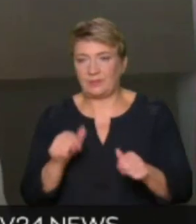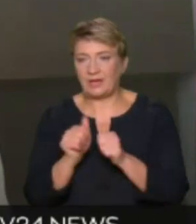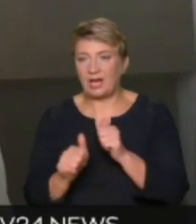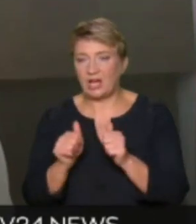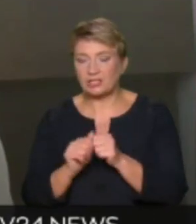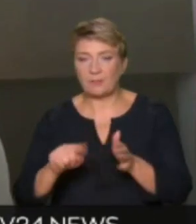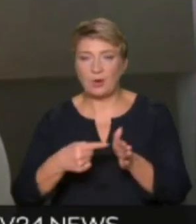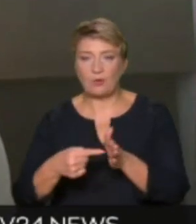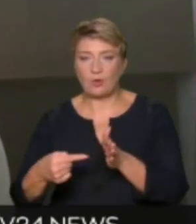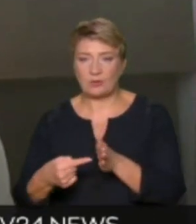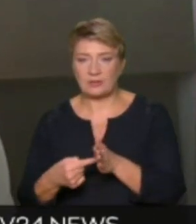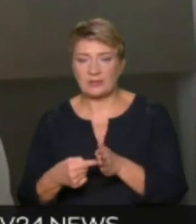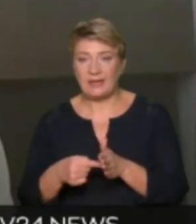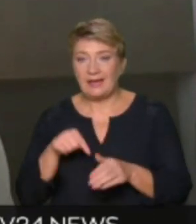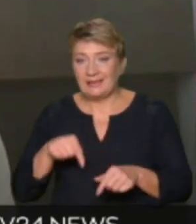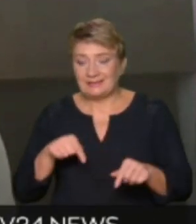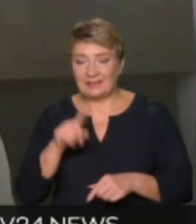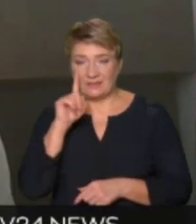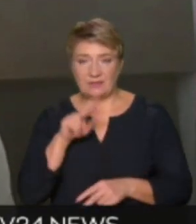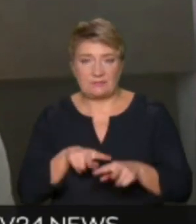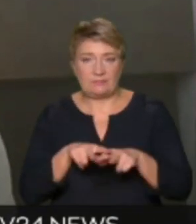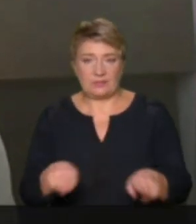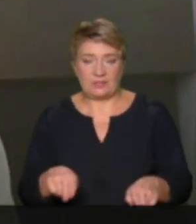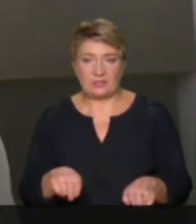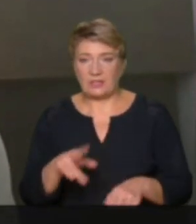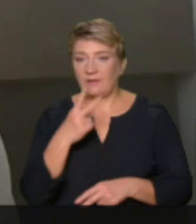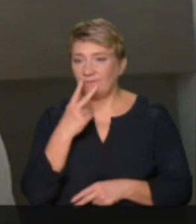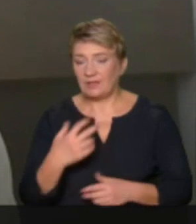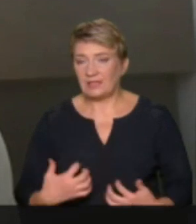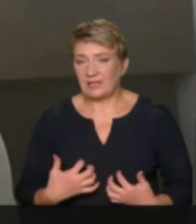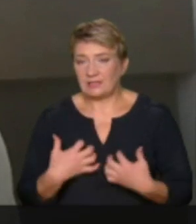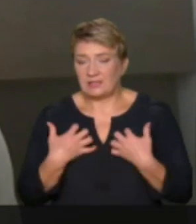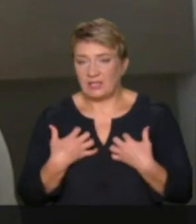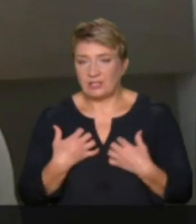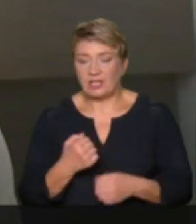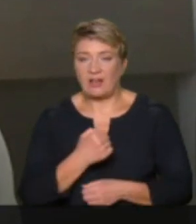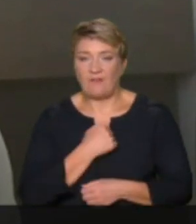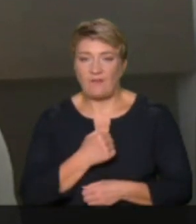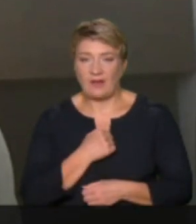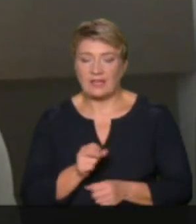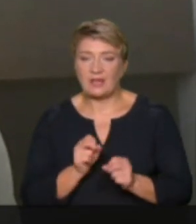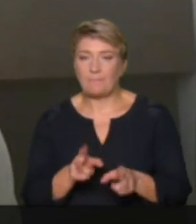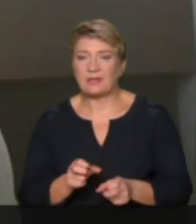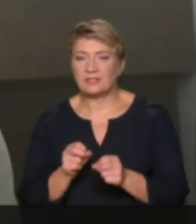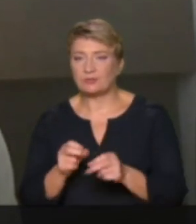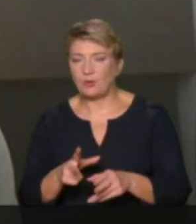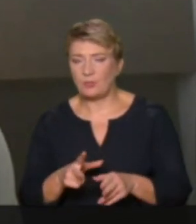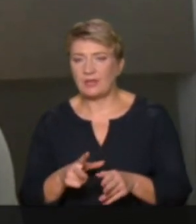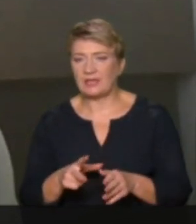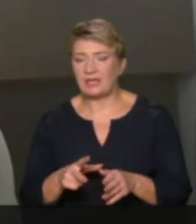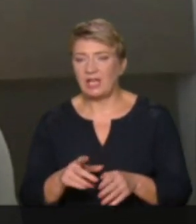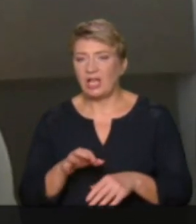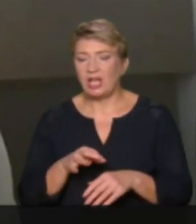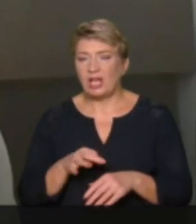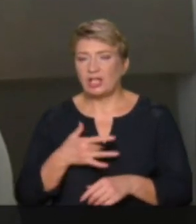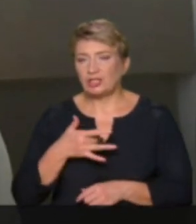пункте. Вот так и здесь. Мы видели страшные военные преступления, страшную жестокость, казни людей